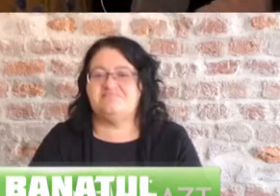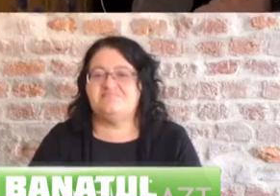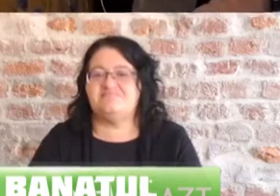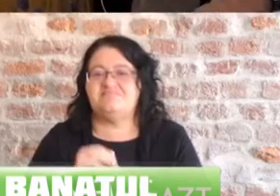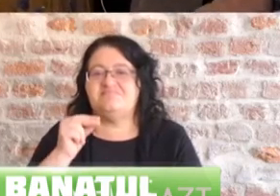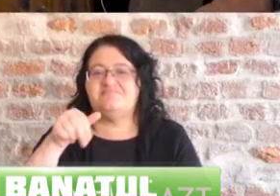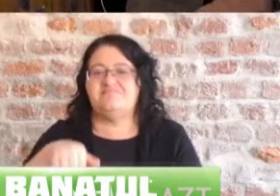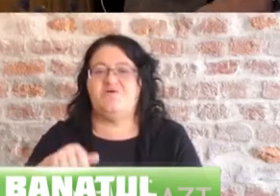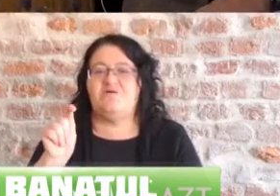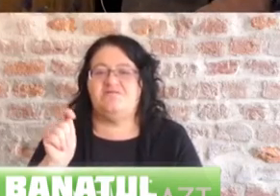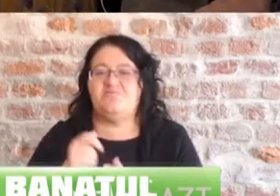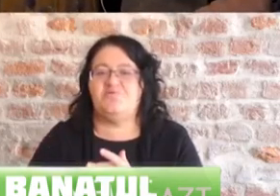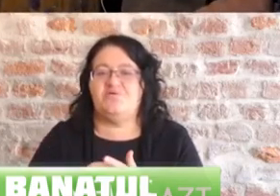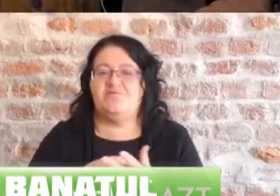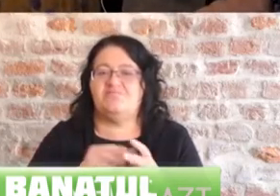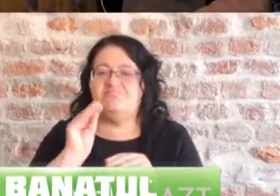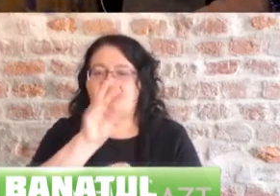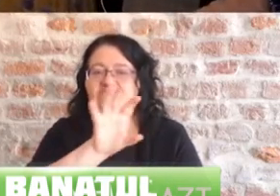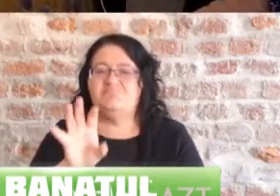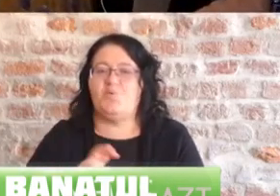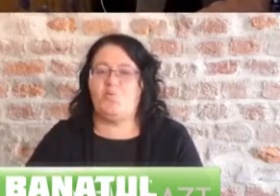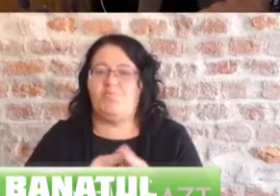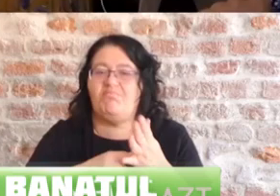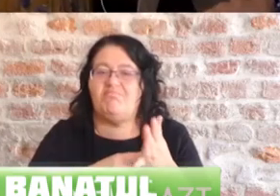peisagist Nicola Striboi.